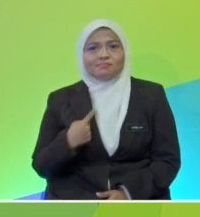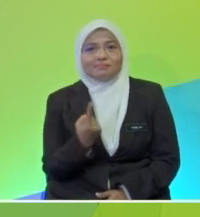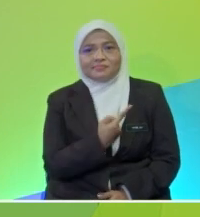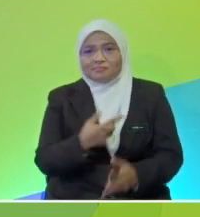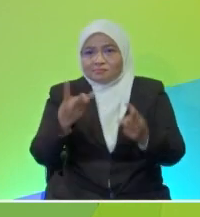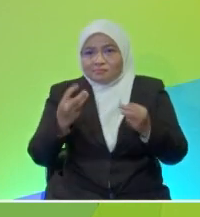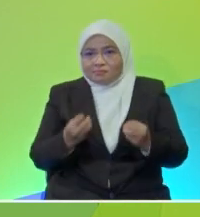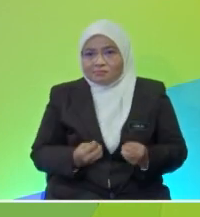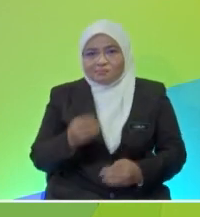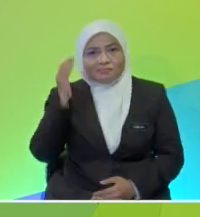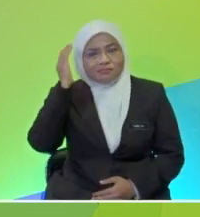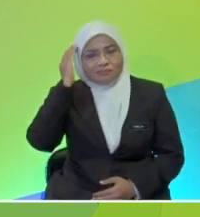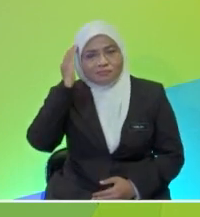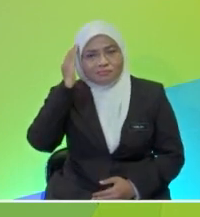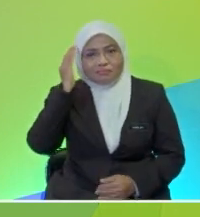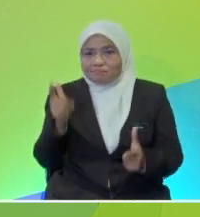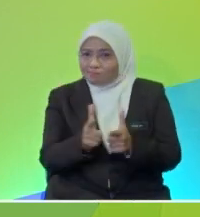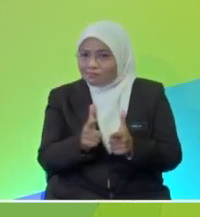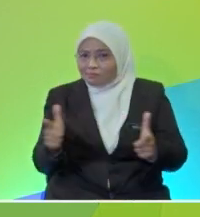kelautan tanah kita itu